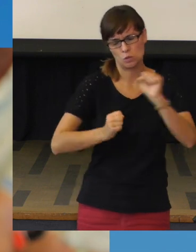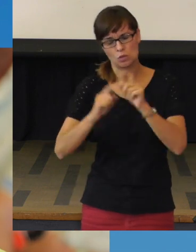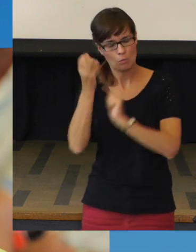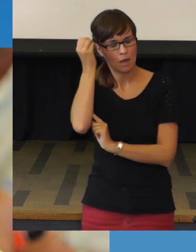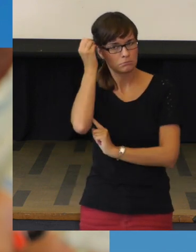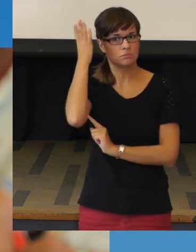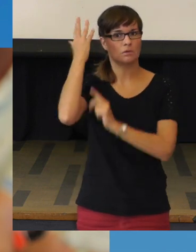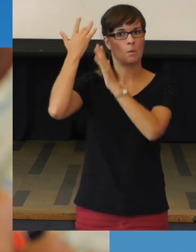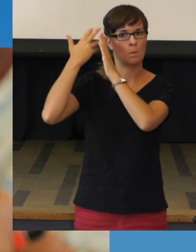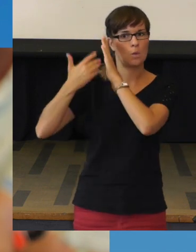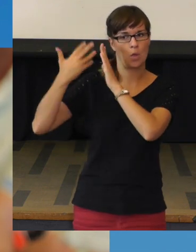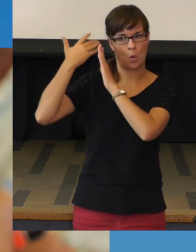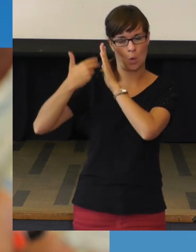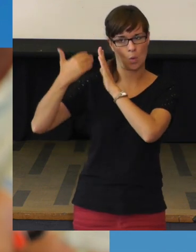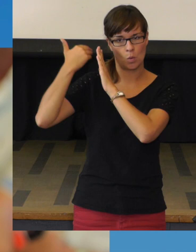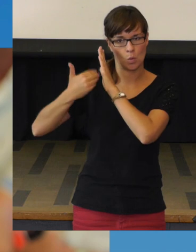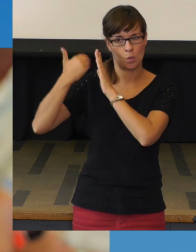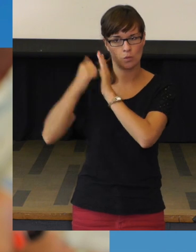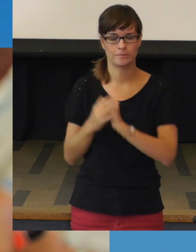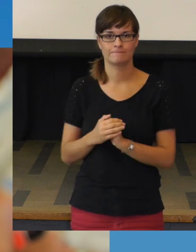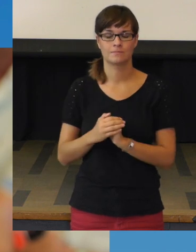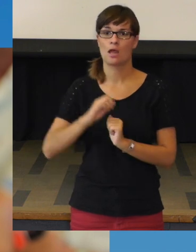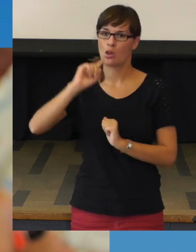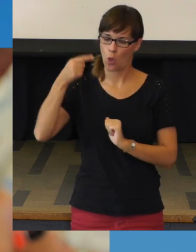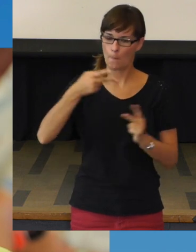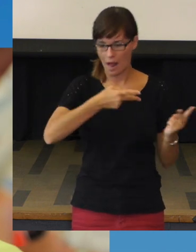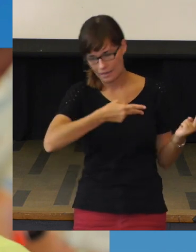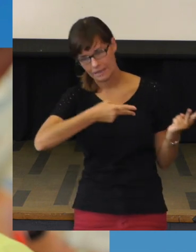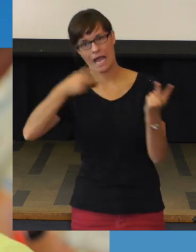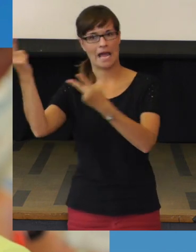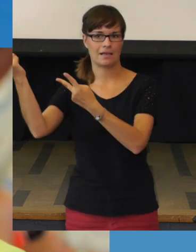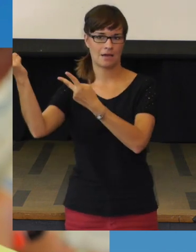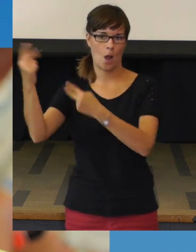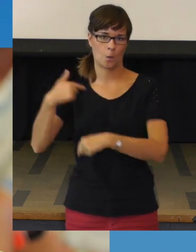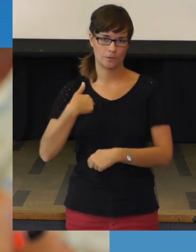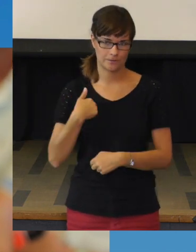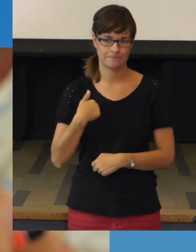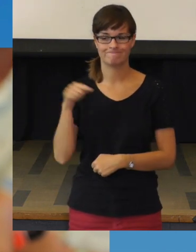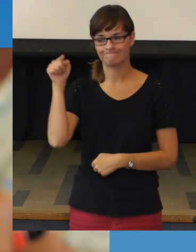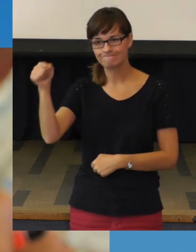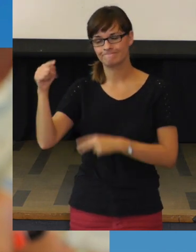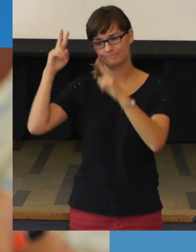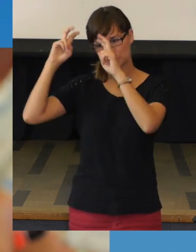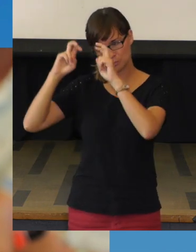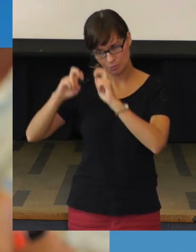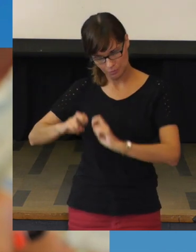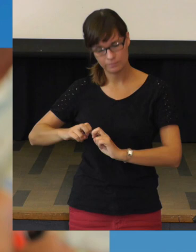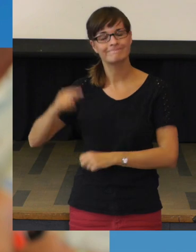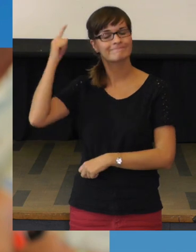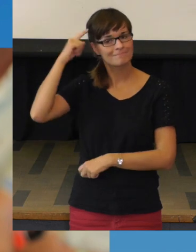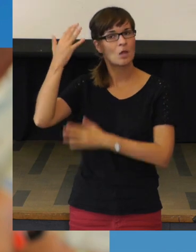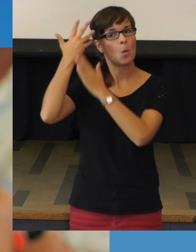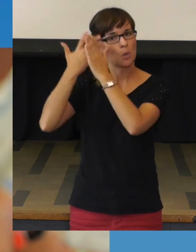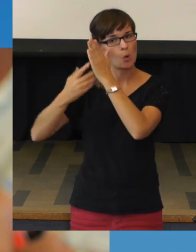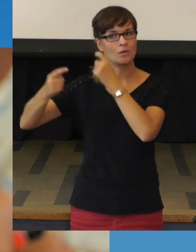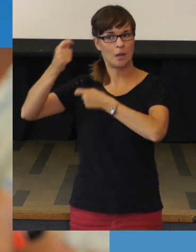aufgetreten. Dann wurde ich erneut ins Krankenhaus eingewiesen. Dort wurde die Blutung behandelt. Da